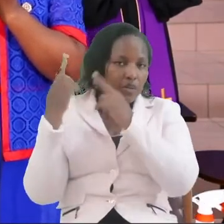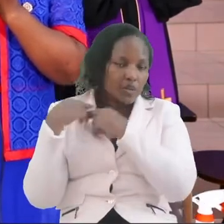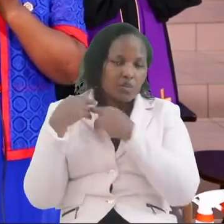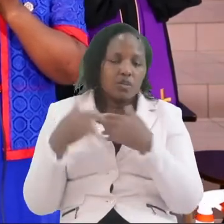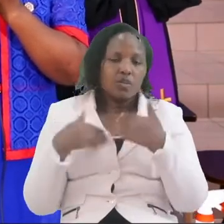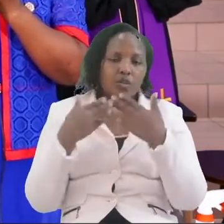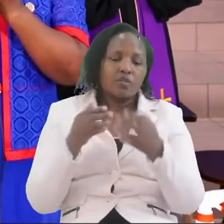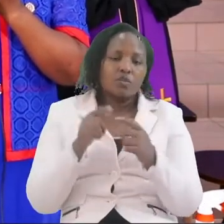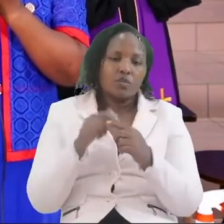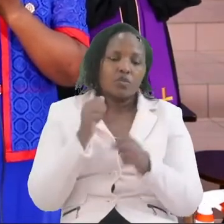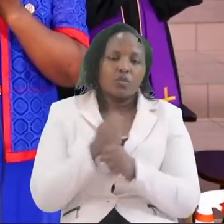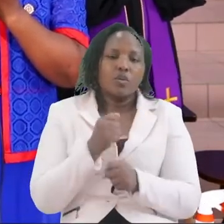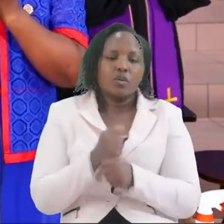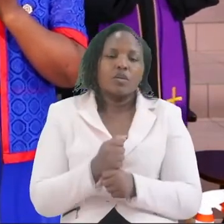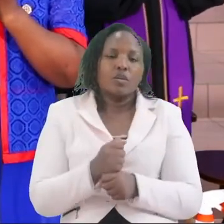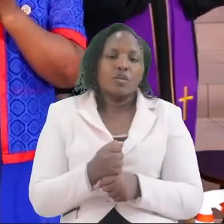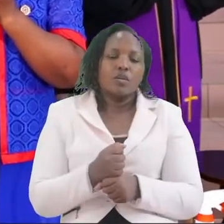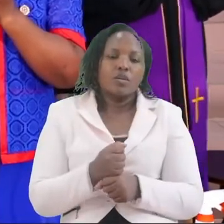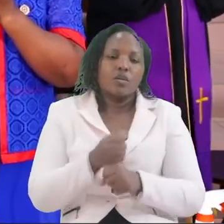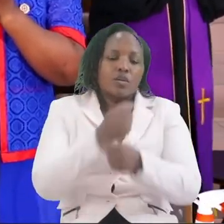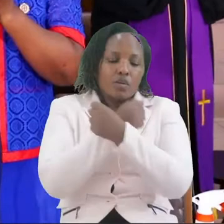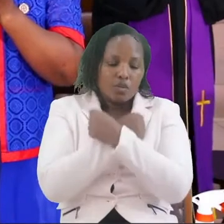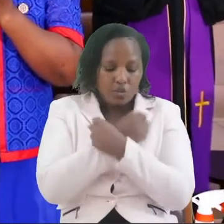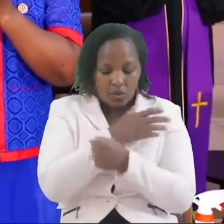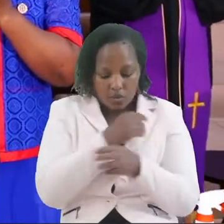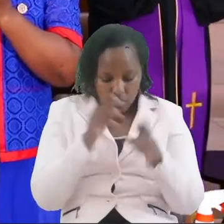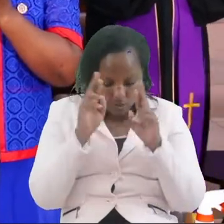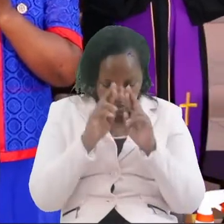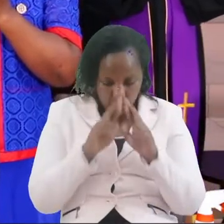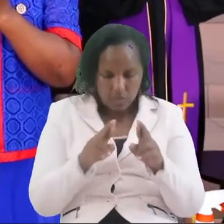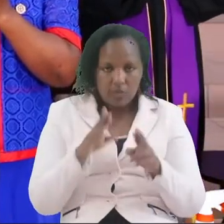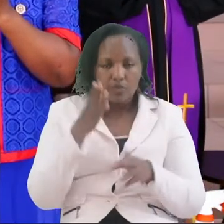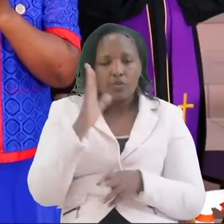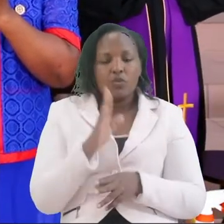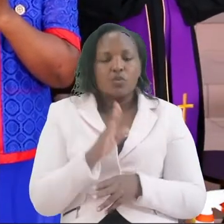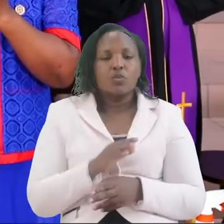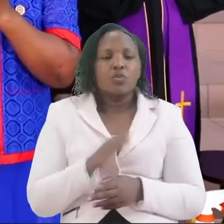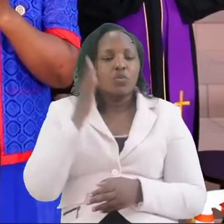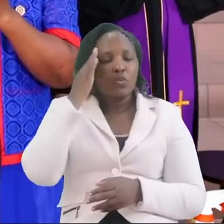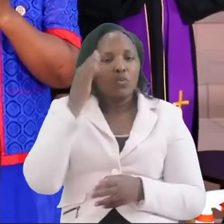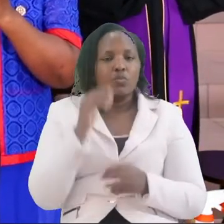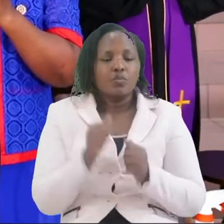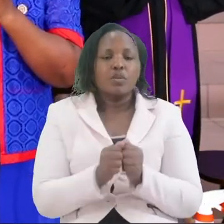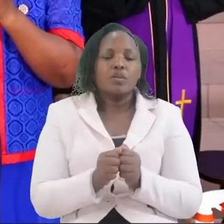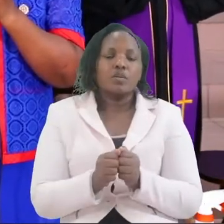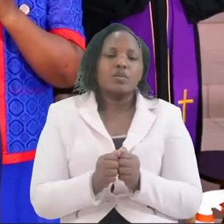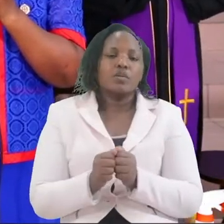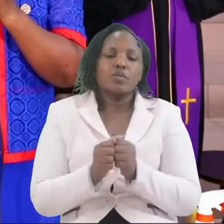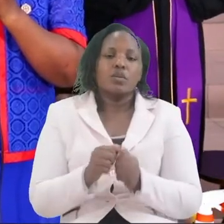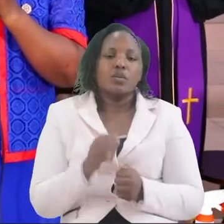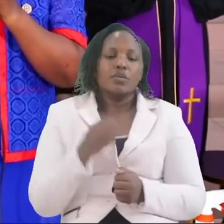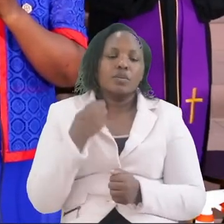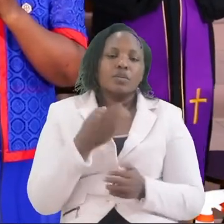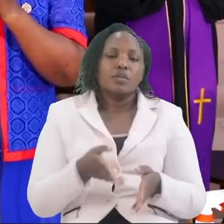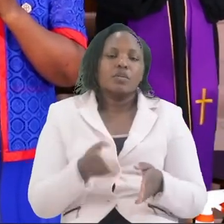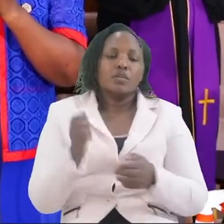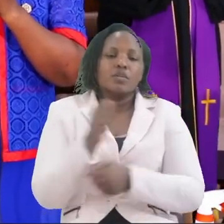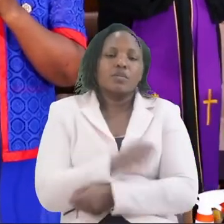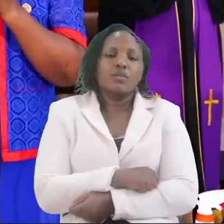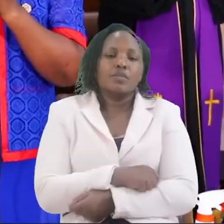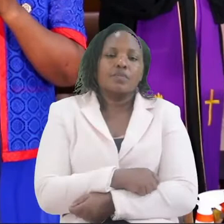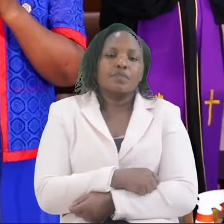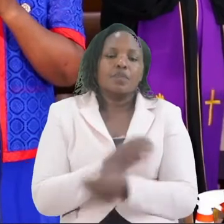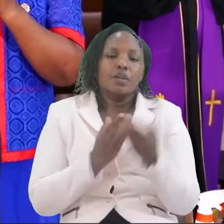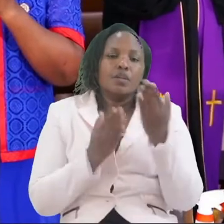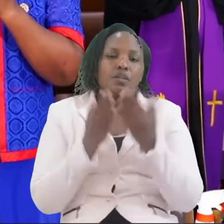yatimize. Wakupe upendo pia na kuheshimu. Tunaomba Baba tukijua utakuwa pamoja nasi siku ya leo hata ibada